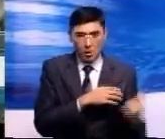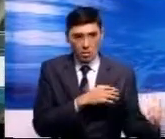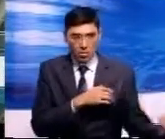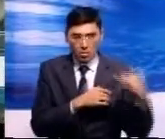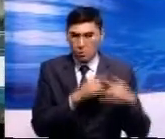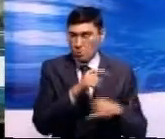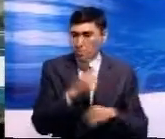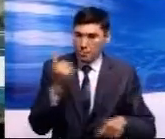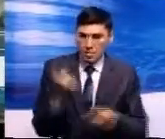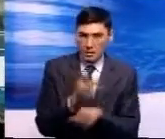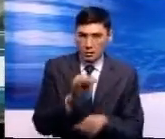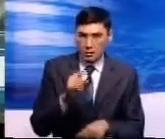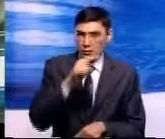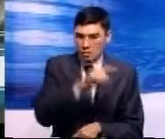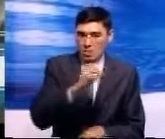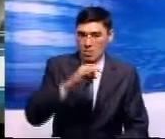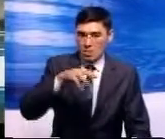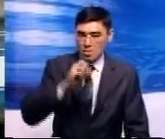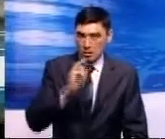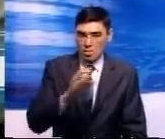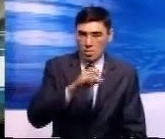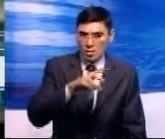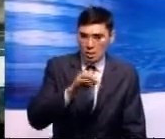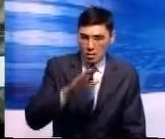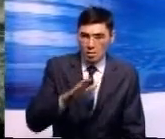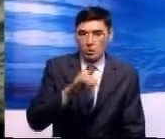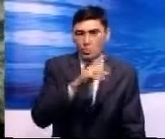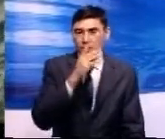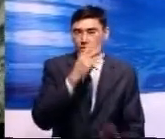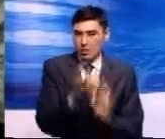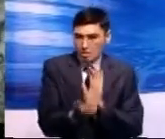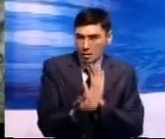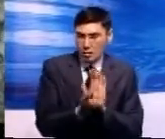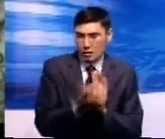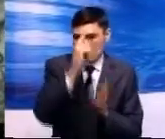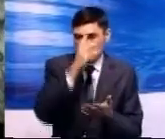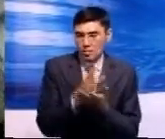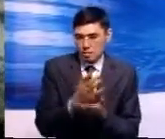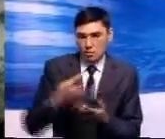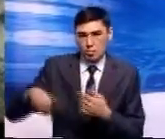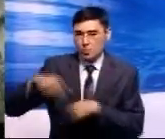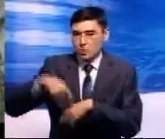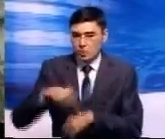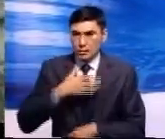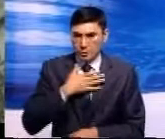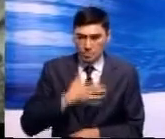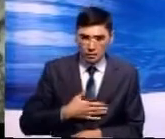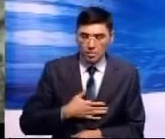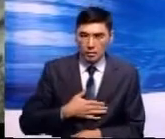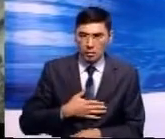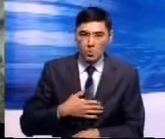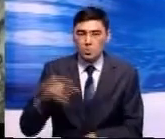и общается с нами. И он находит время. Вы понимаете, настолько это нам приятно. Мы чувствуем,